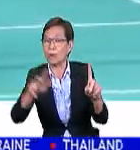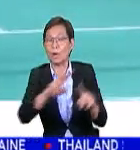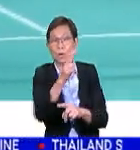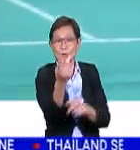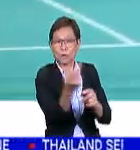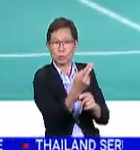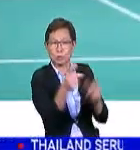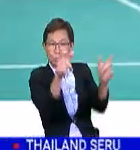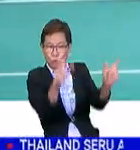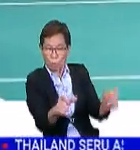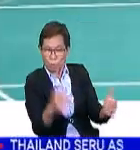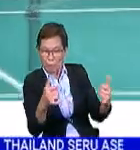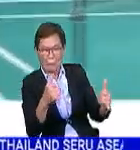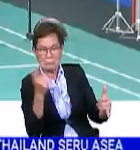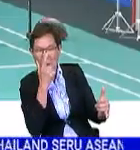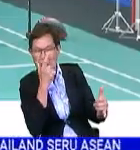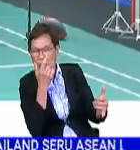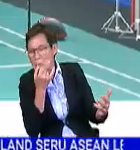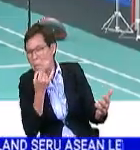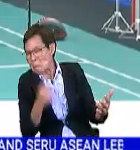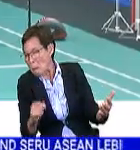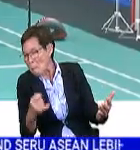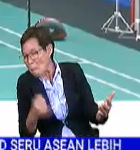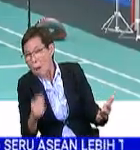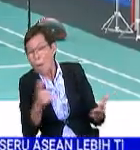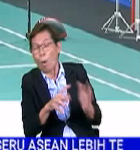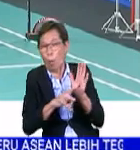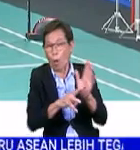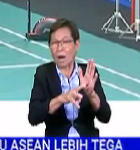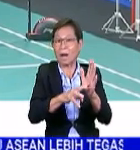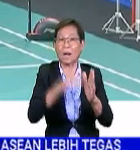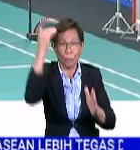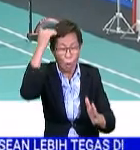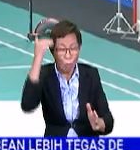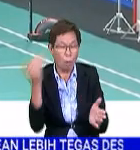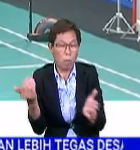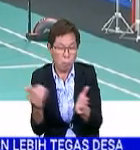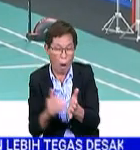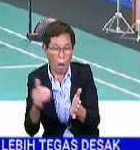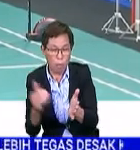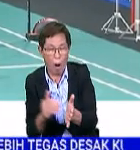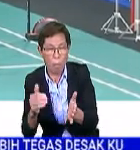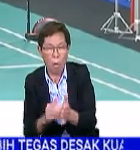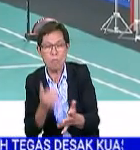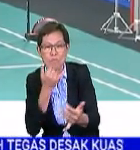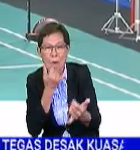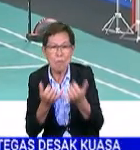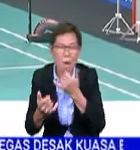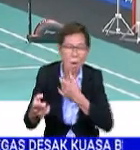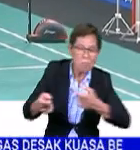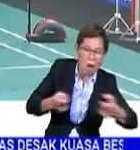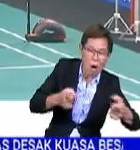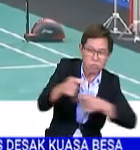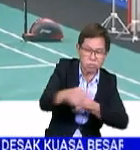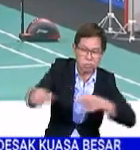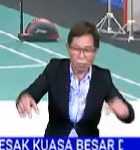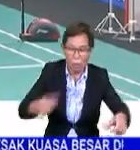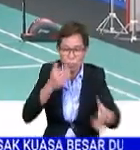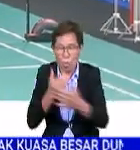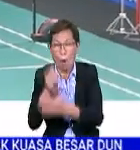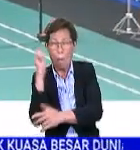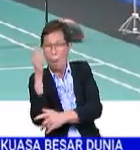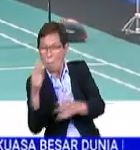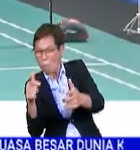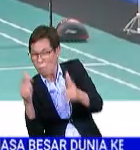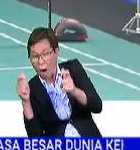pemain dilihat tidak mudah mengaku kalah, namun wakil Korea dilihat sering melakukan kesilapan. Kawalan gelanggang yang baik beserta pukulan